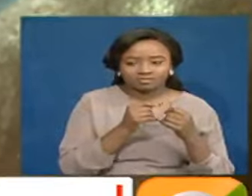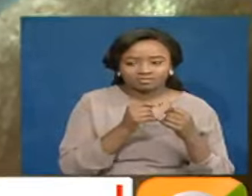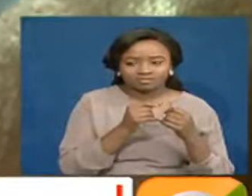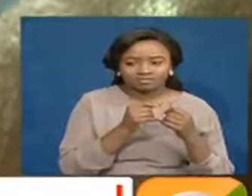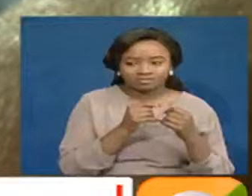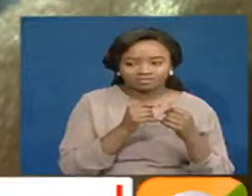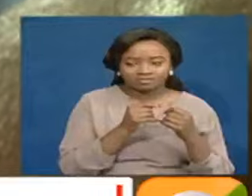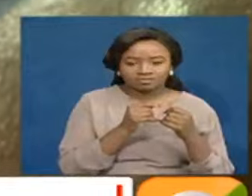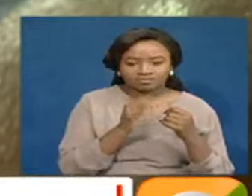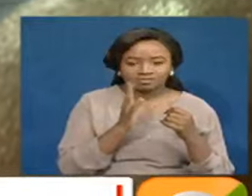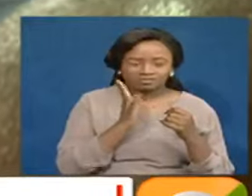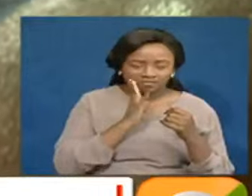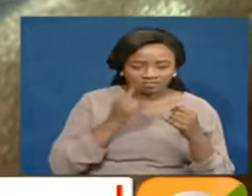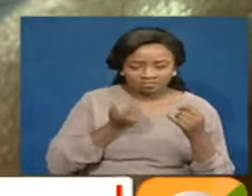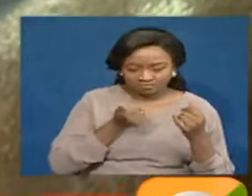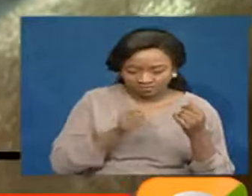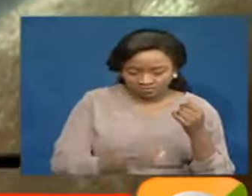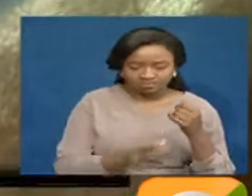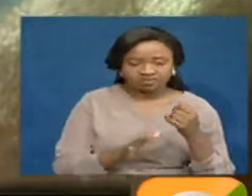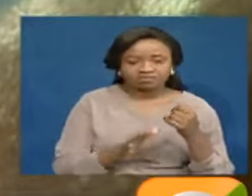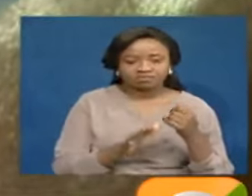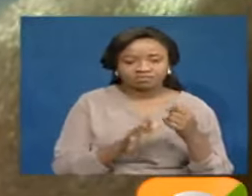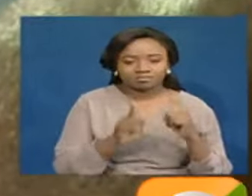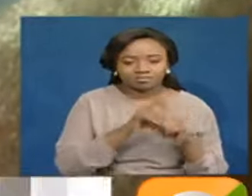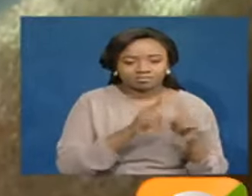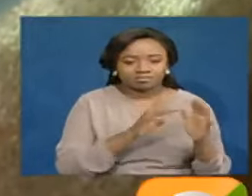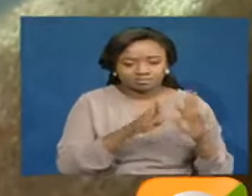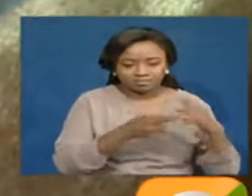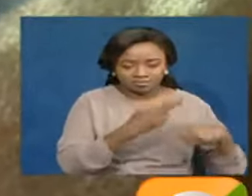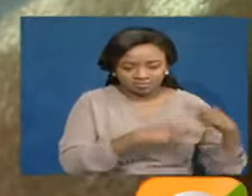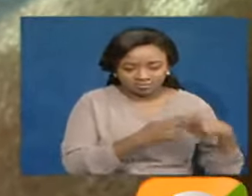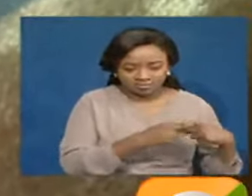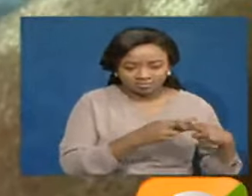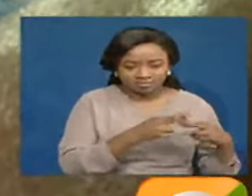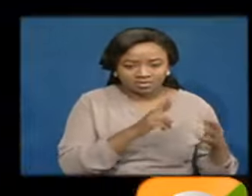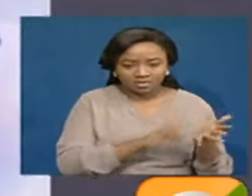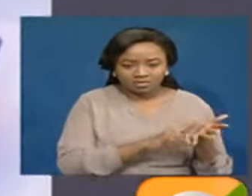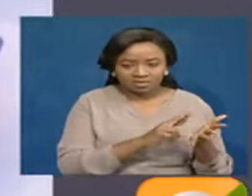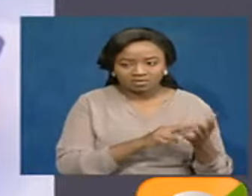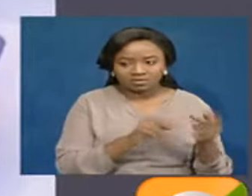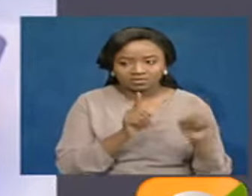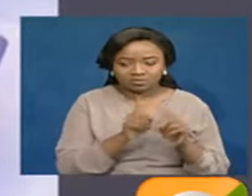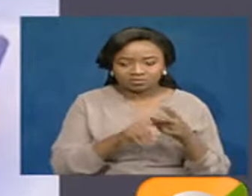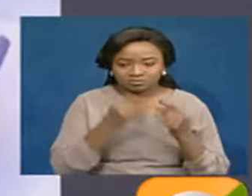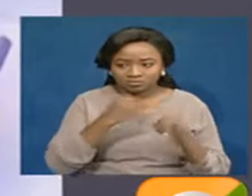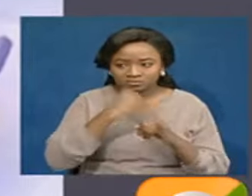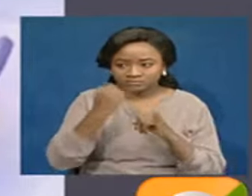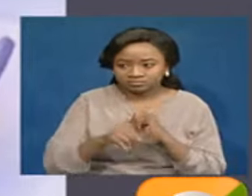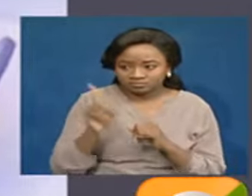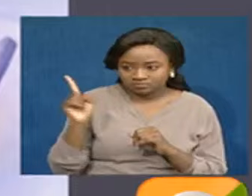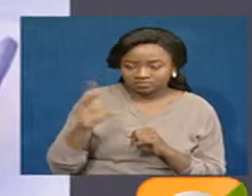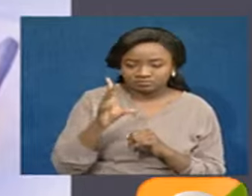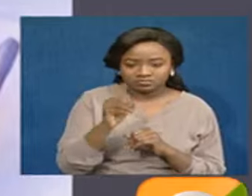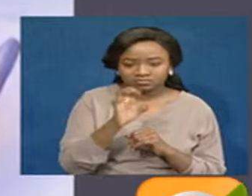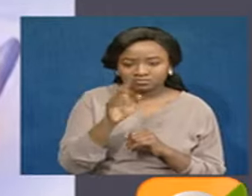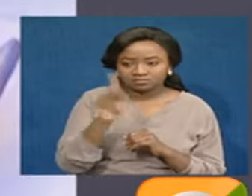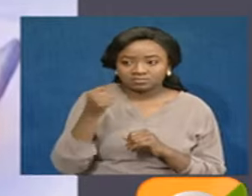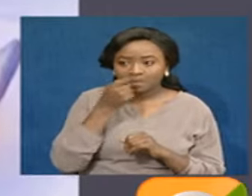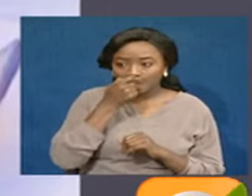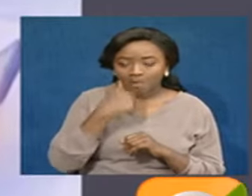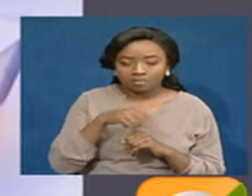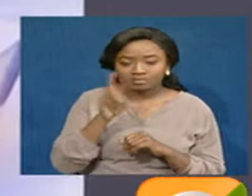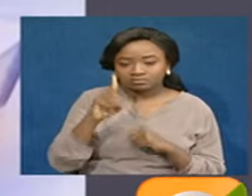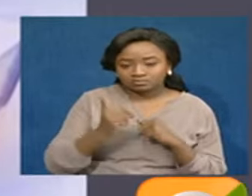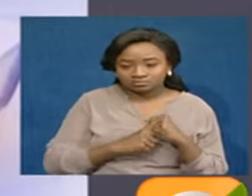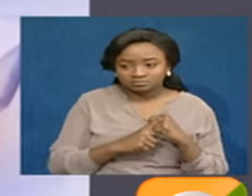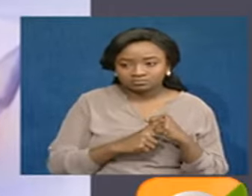the relative. And this lady, the third one, the fourth one, Deka. Deka Abdinur alikuwa wa umri wa miaka